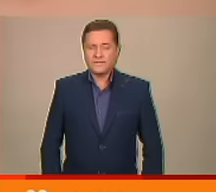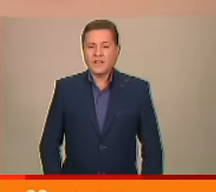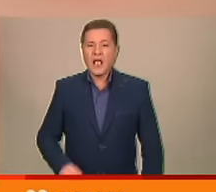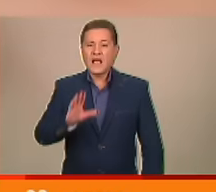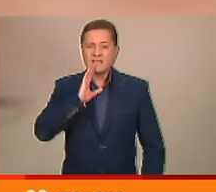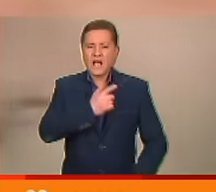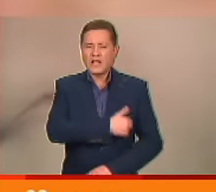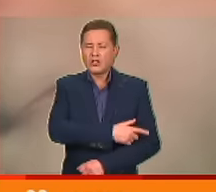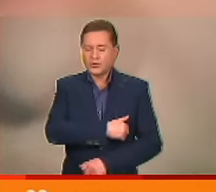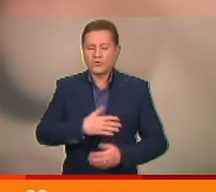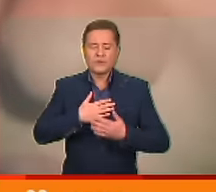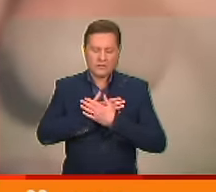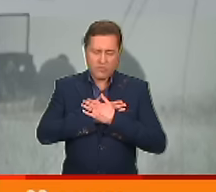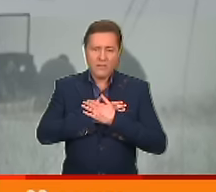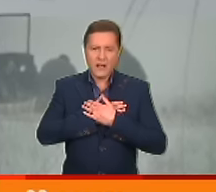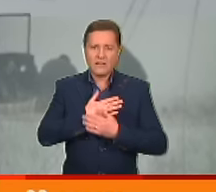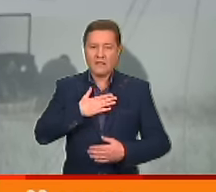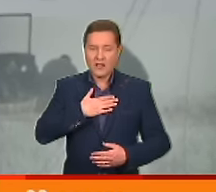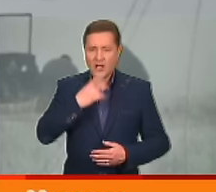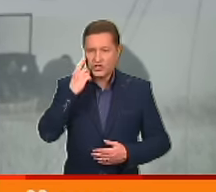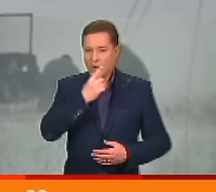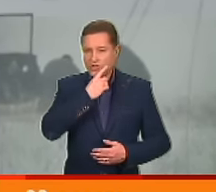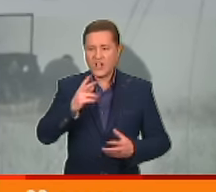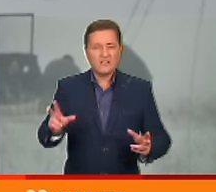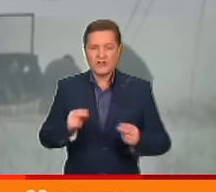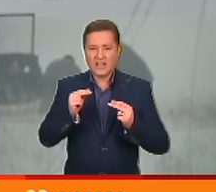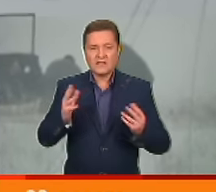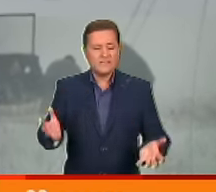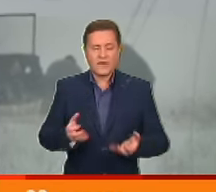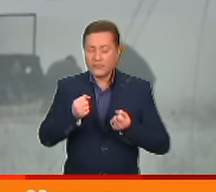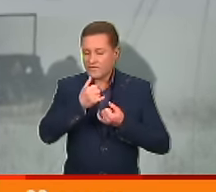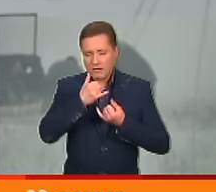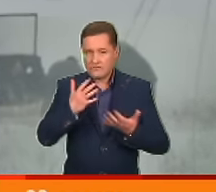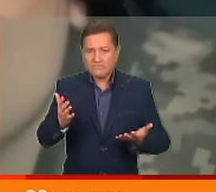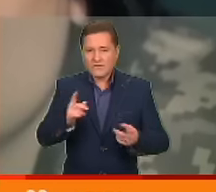Санінструктор померла на наших очах. Шансів врятувати її не було.